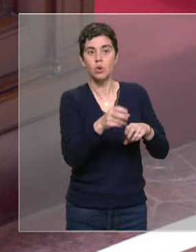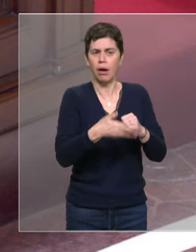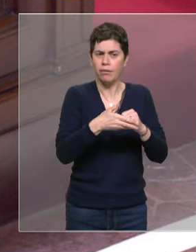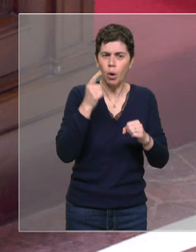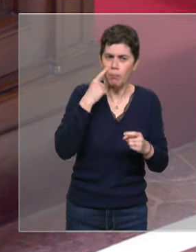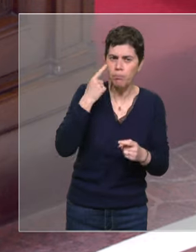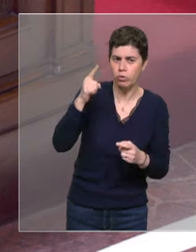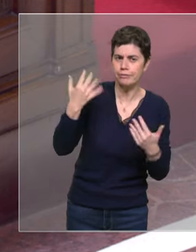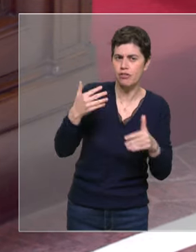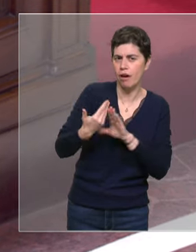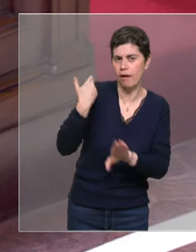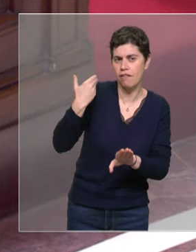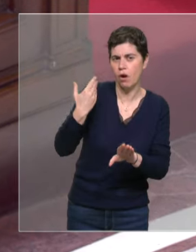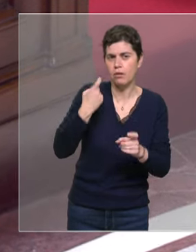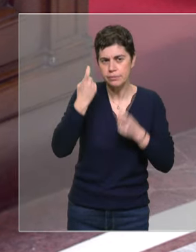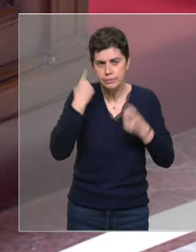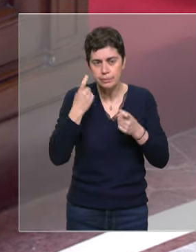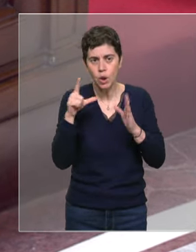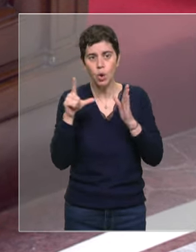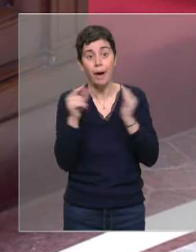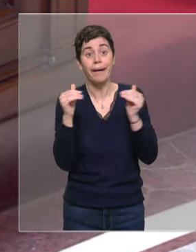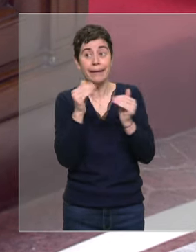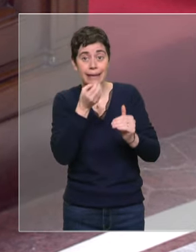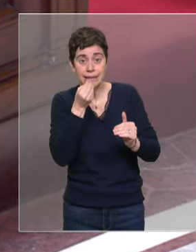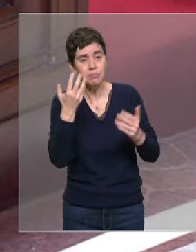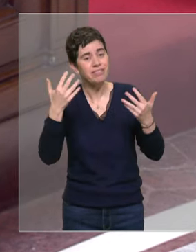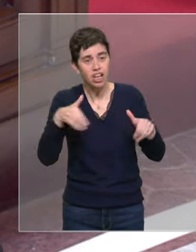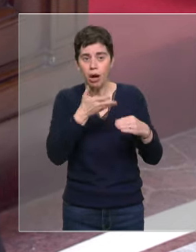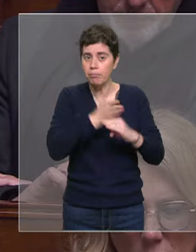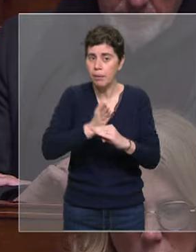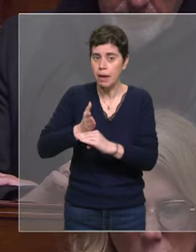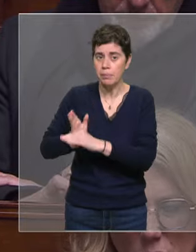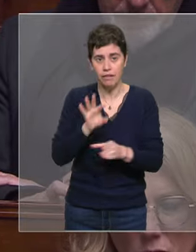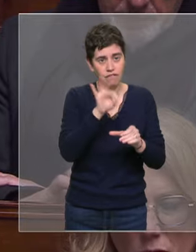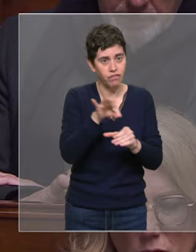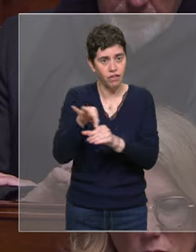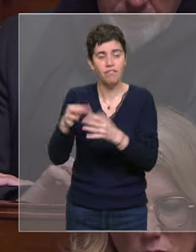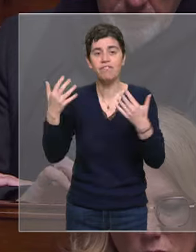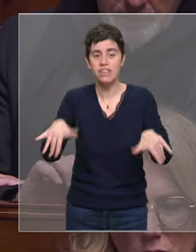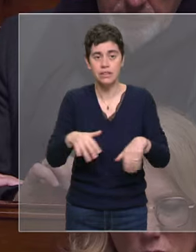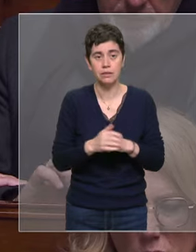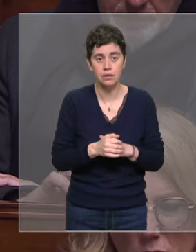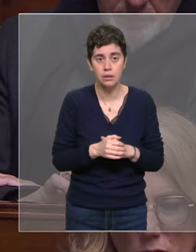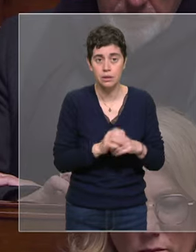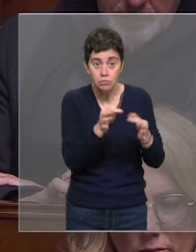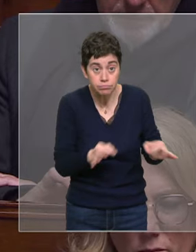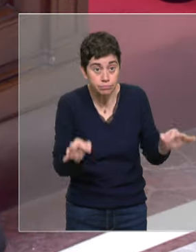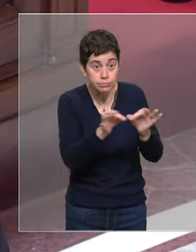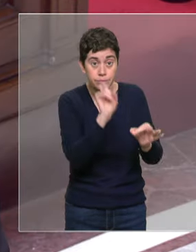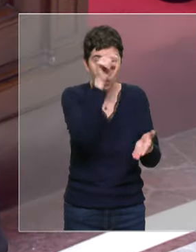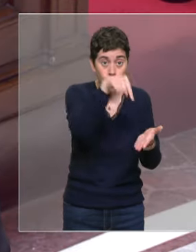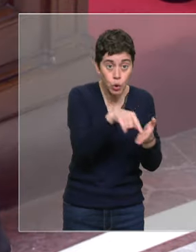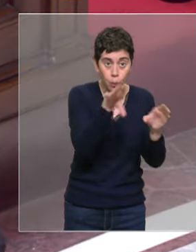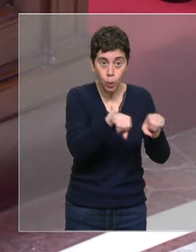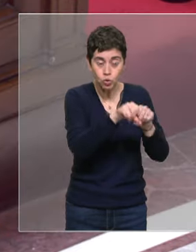tout l'objet des différentes lois Egalim que nous avons votées. Et combien d'exploitations ont été sauvées